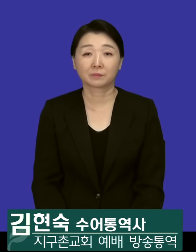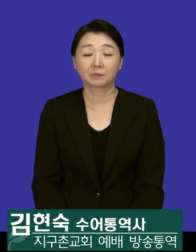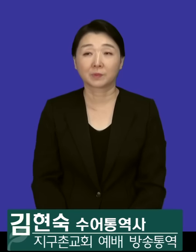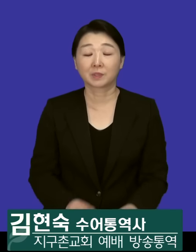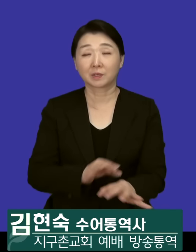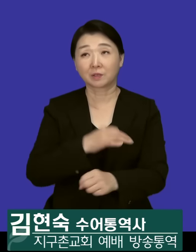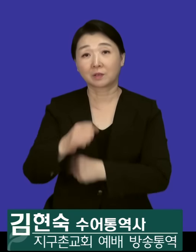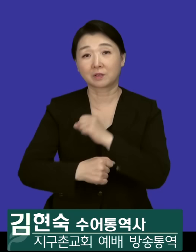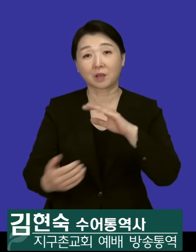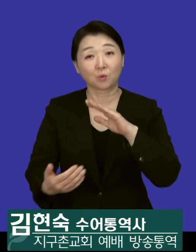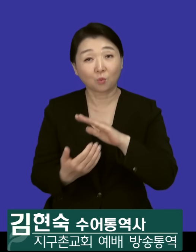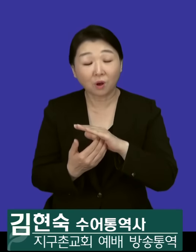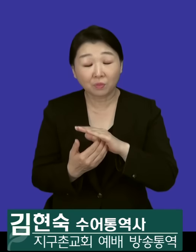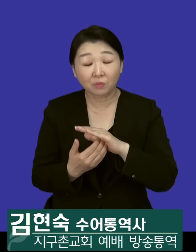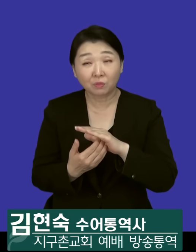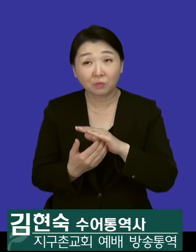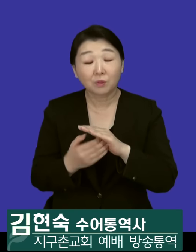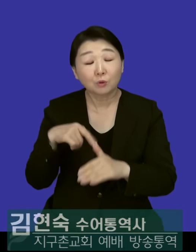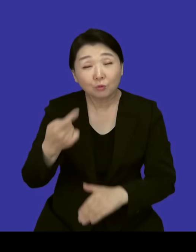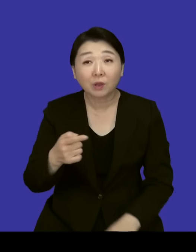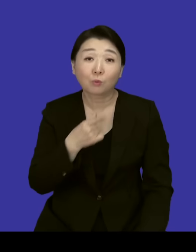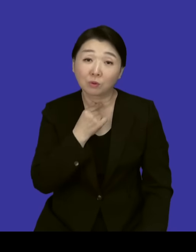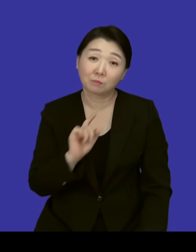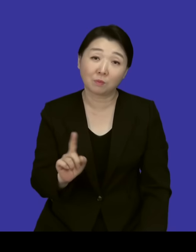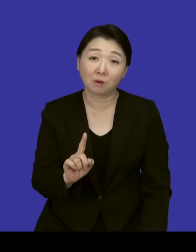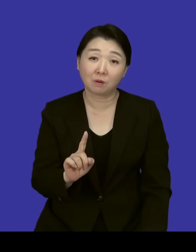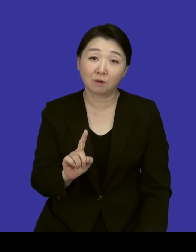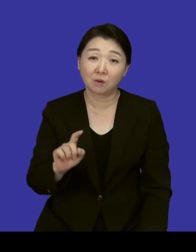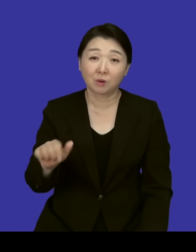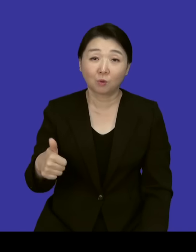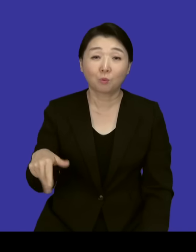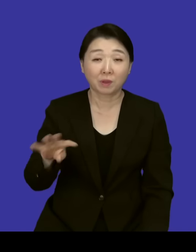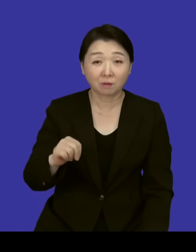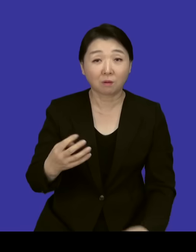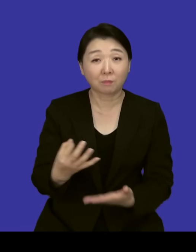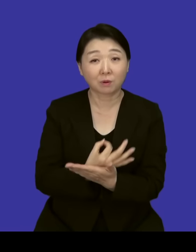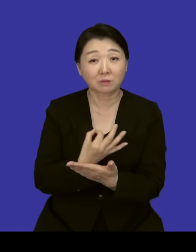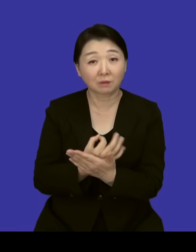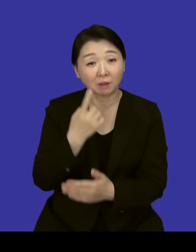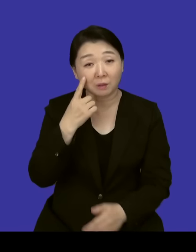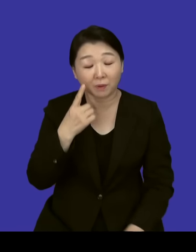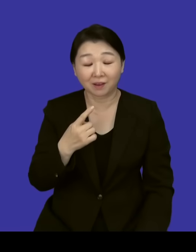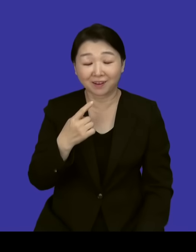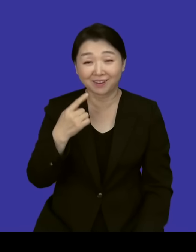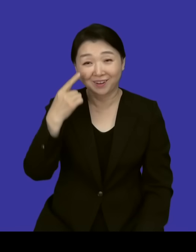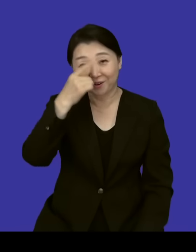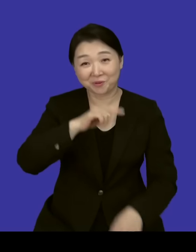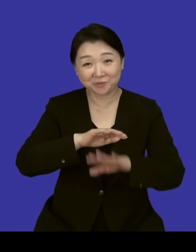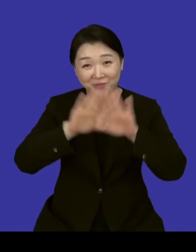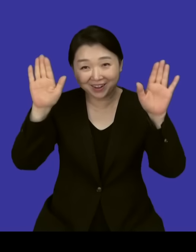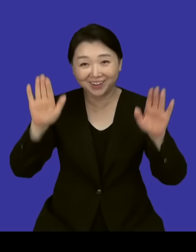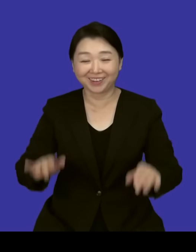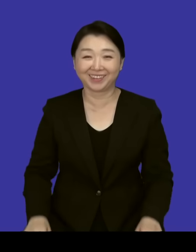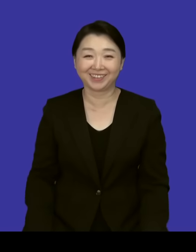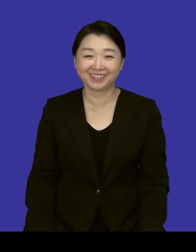자, 경제적 자유를 얻으시면 뭐 하실 건데요? 한 500억 보셨다고 보자고요? 표정이 확 피네.